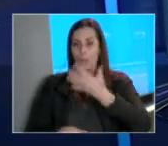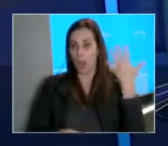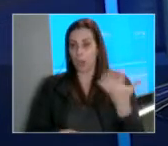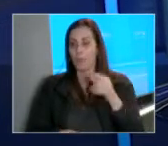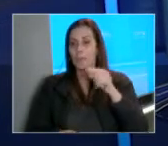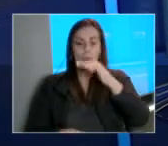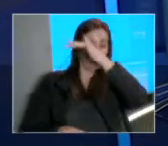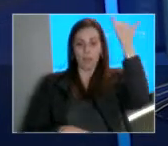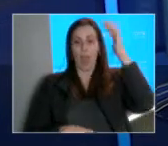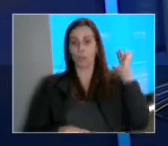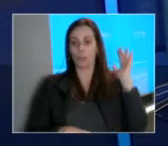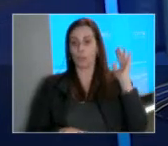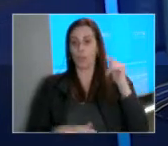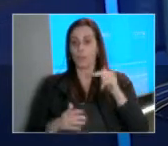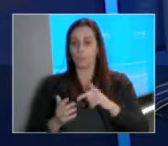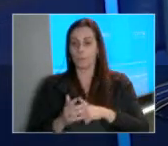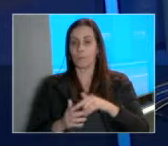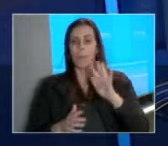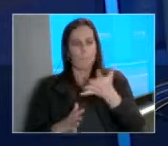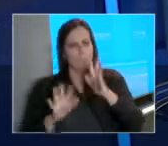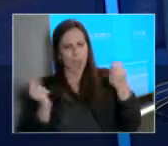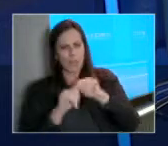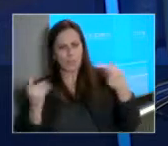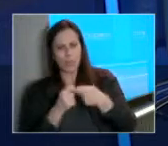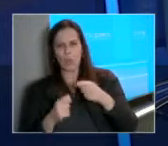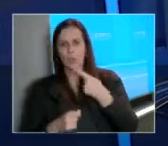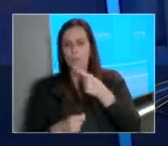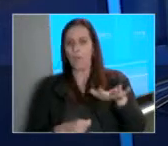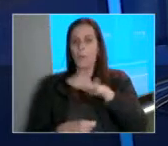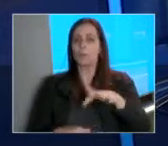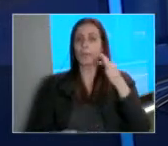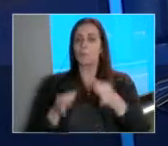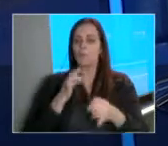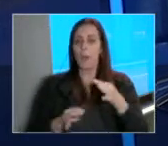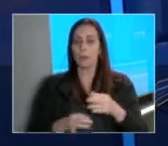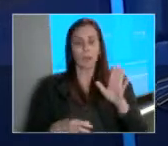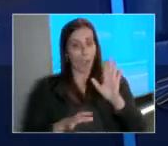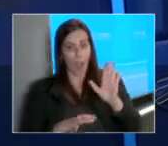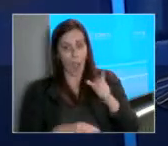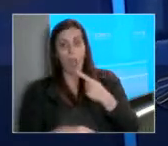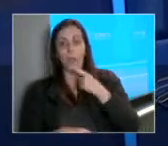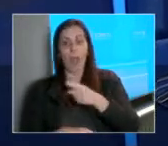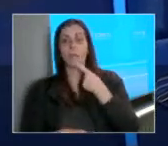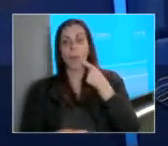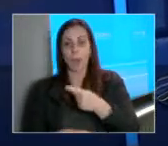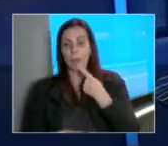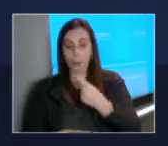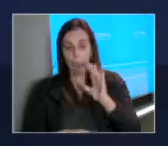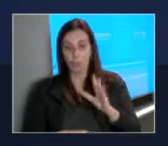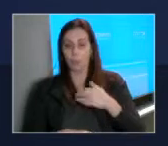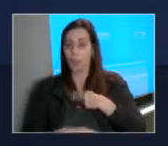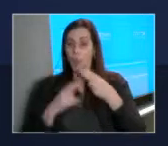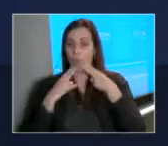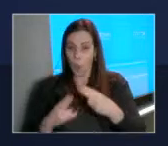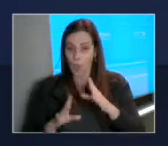קשור? הגיעו מים עד נפש. אבל לא קשור. וזה מה אומר... מה הקשר אבל? זה אומר שמערכת החקיקה בישראל... אבל שנייה ברשותך, אמרת, את אמרת טיעון. אני